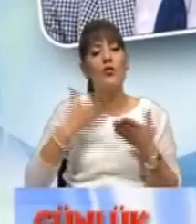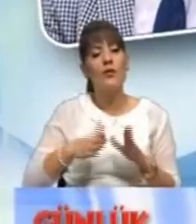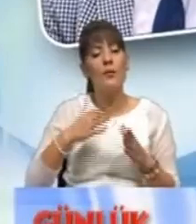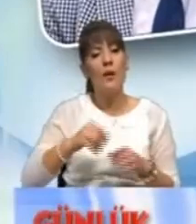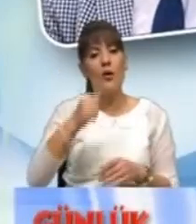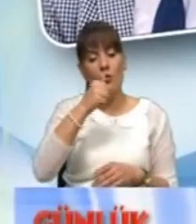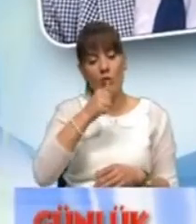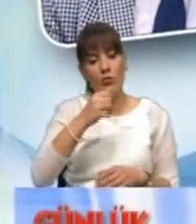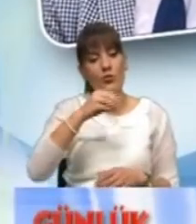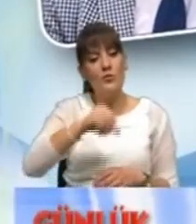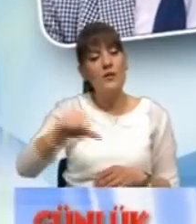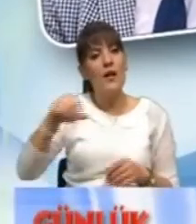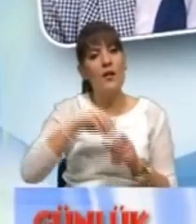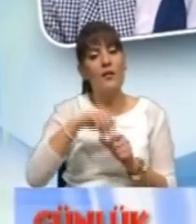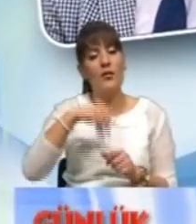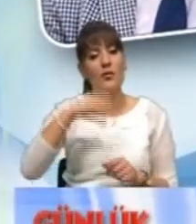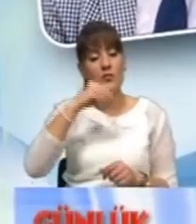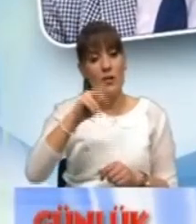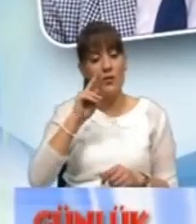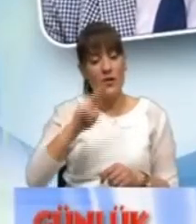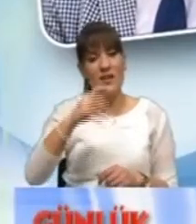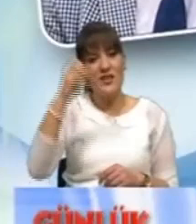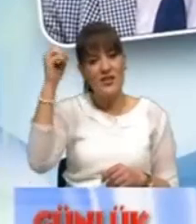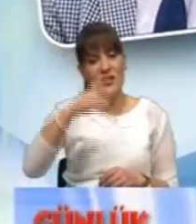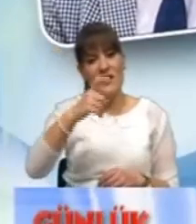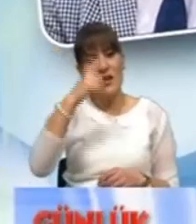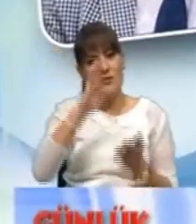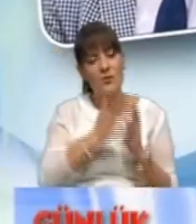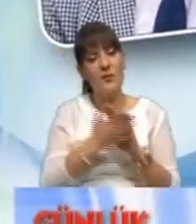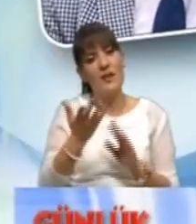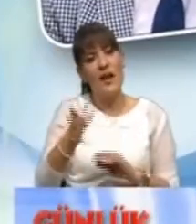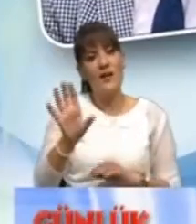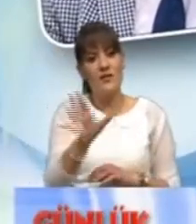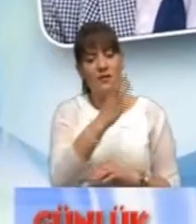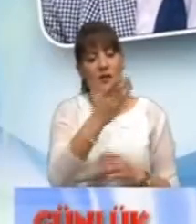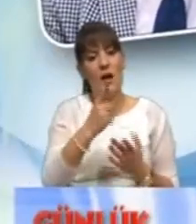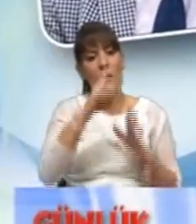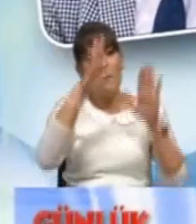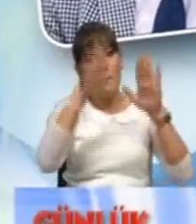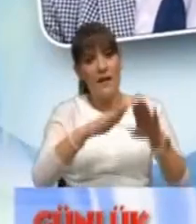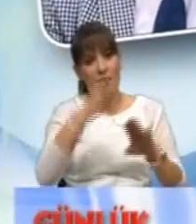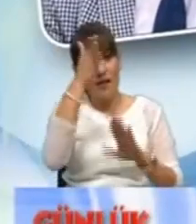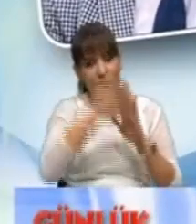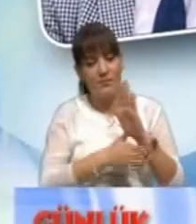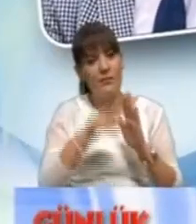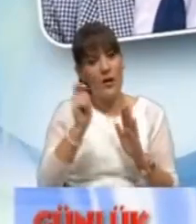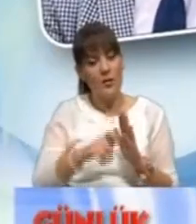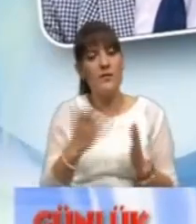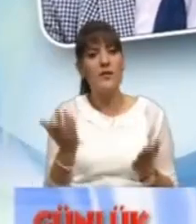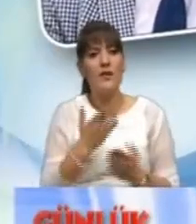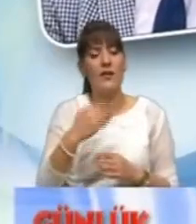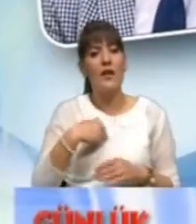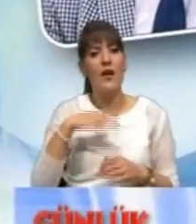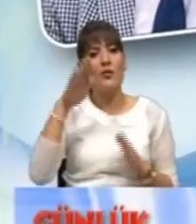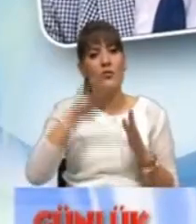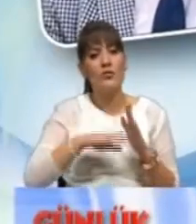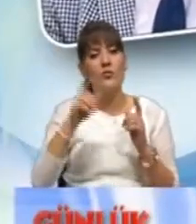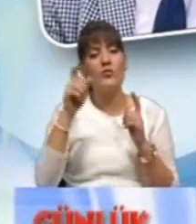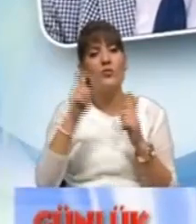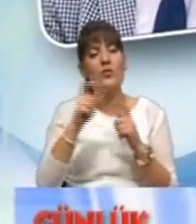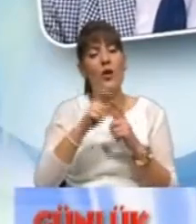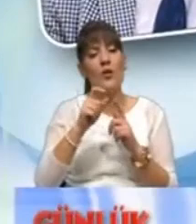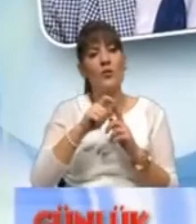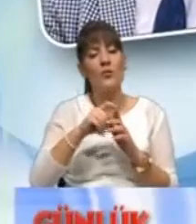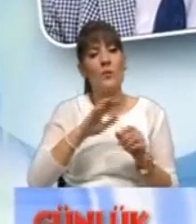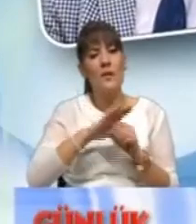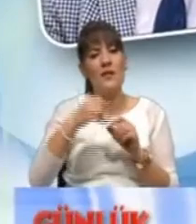kumsallarındaki kumsaldan görünen ışıklarını yaz dönemi ya çevirsinler, ya önüne bir perde koysunlar, ya da düşük sodyum